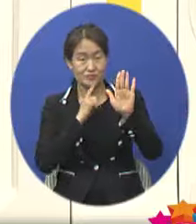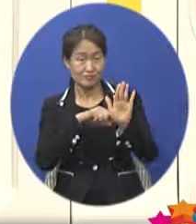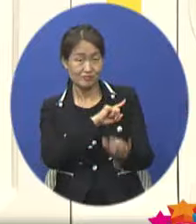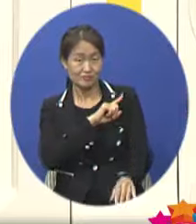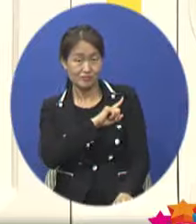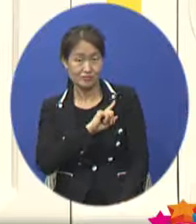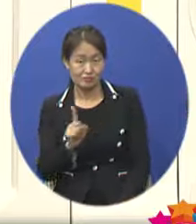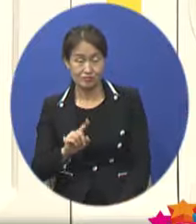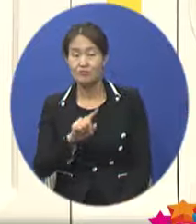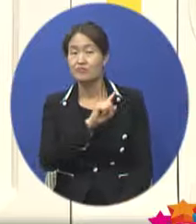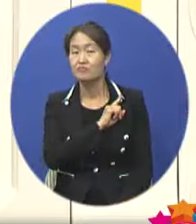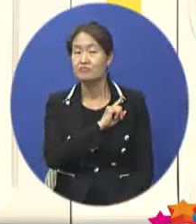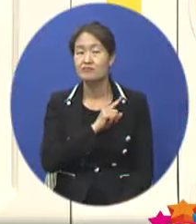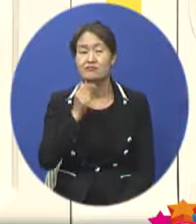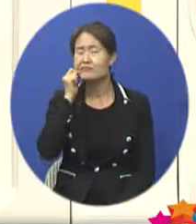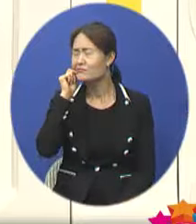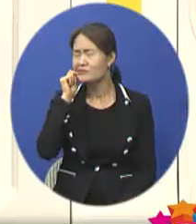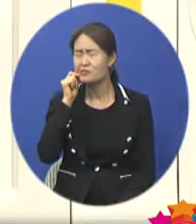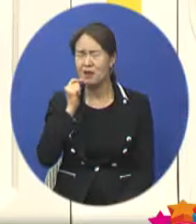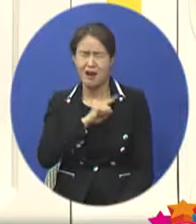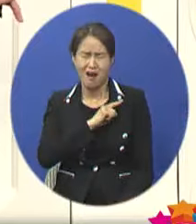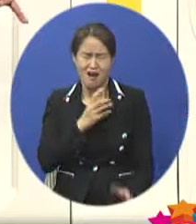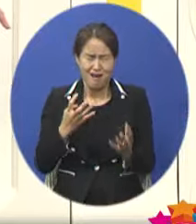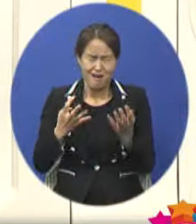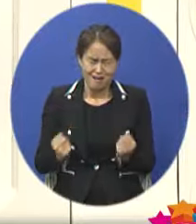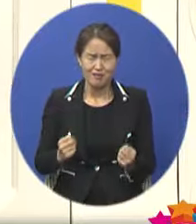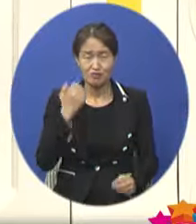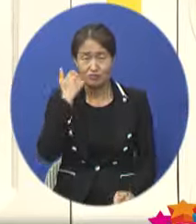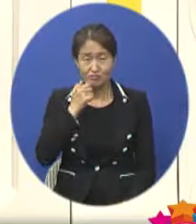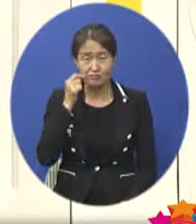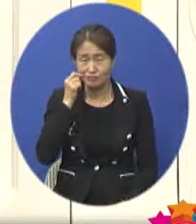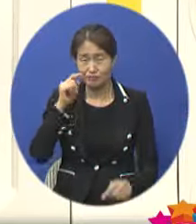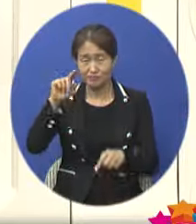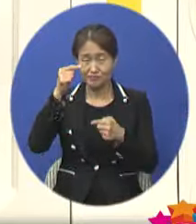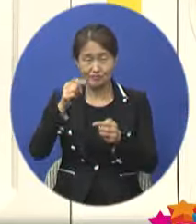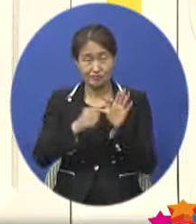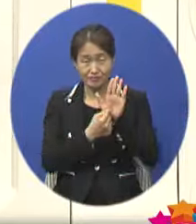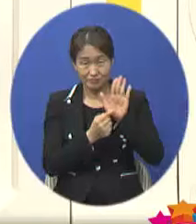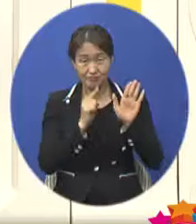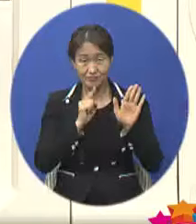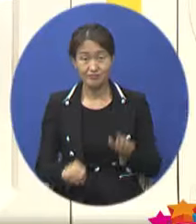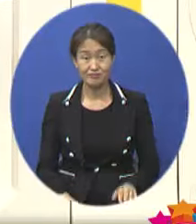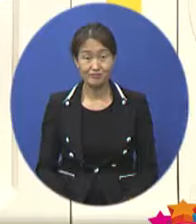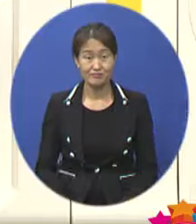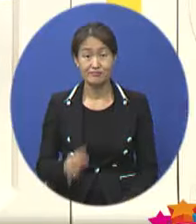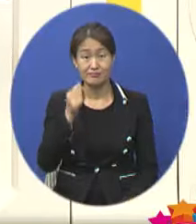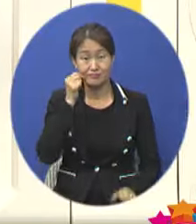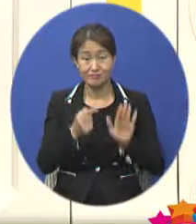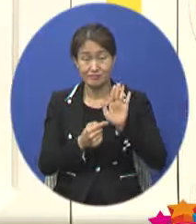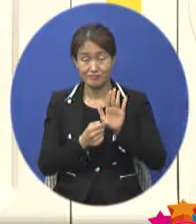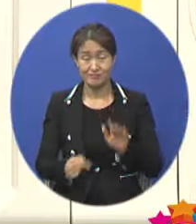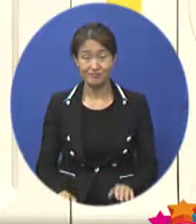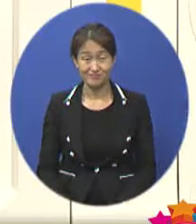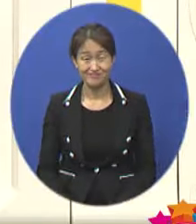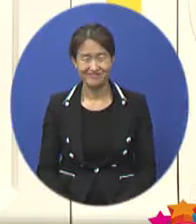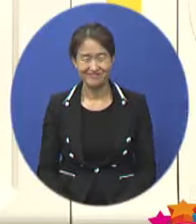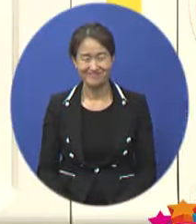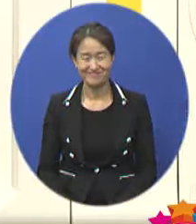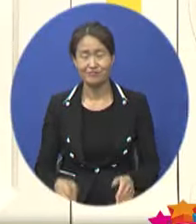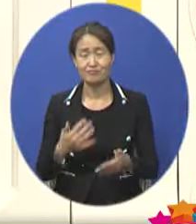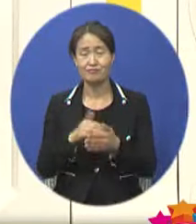상인가요? 자, 먼저 여러분의 인기를 가장 많이 받으셨던 인기상 네. 발표할게요. 인기상!